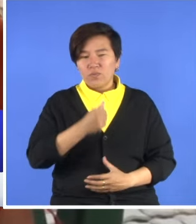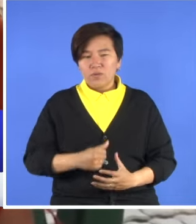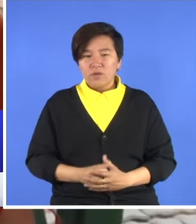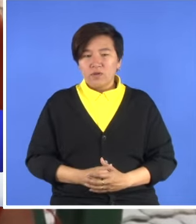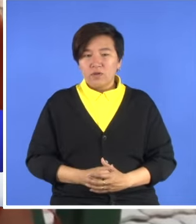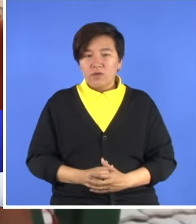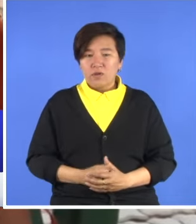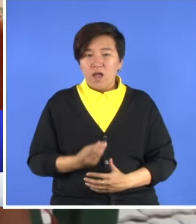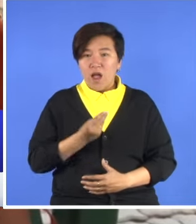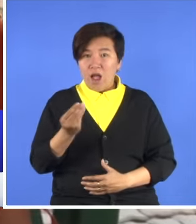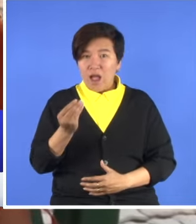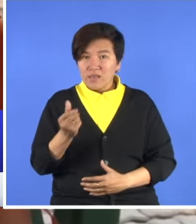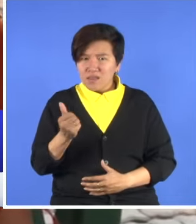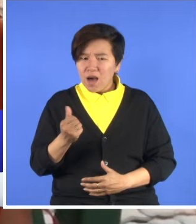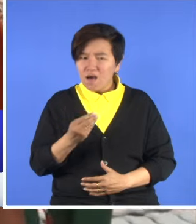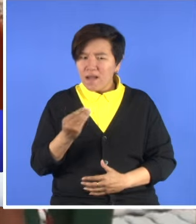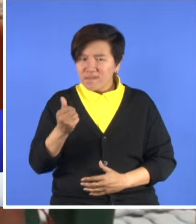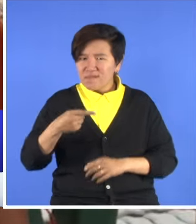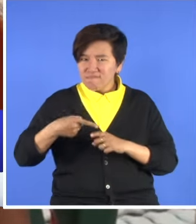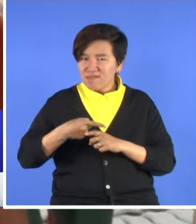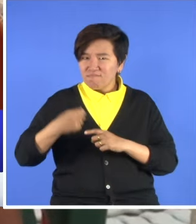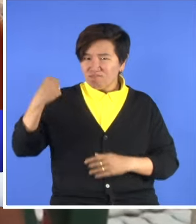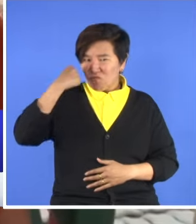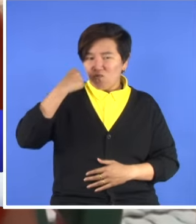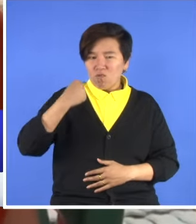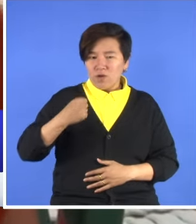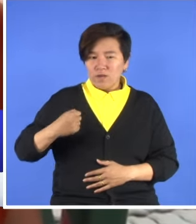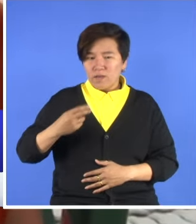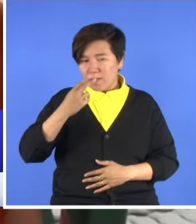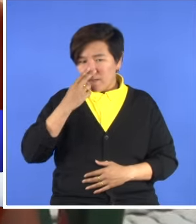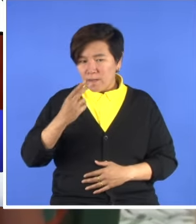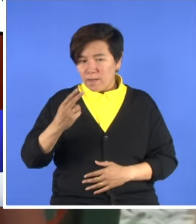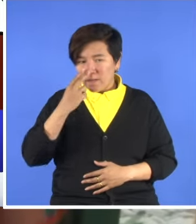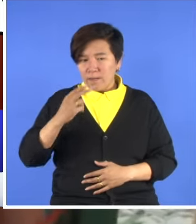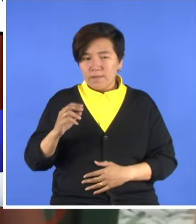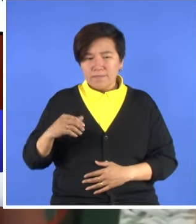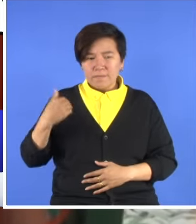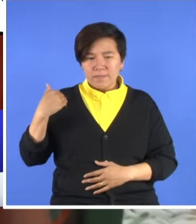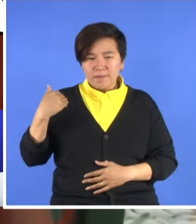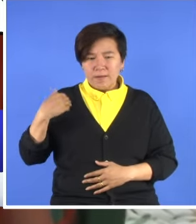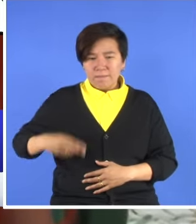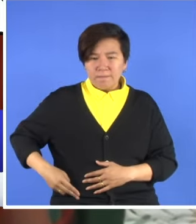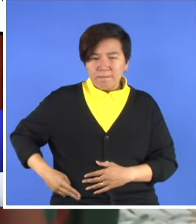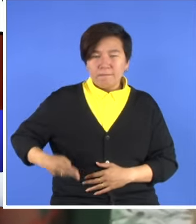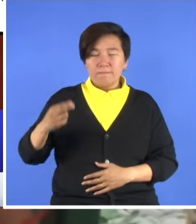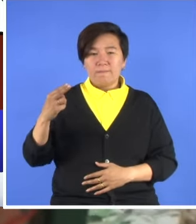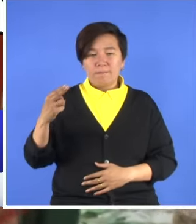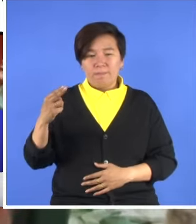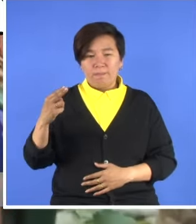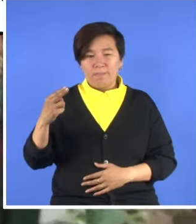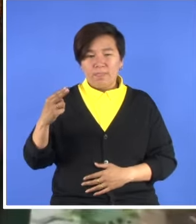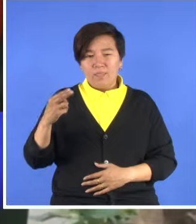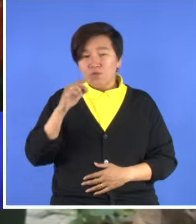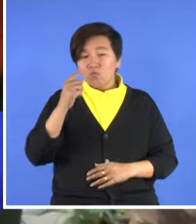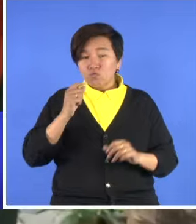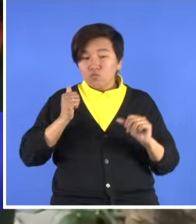บอกว่าจะให้ดีๆมั้ยว่ะอยากเก็บตัวมั้ยว่ะแล้วในตัวนี้เา้ามีอาวุธมั้ยที่เราดูมีครับชักออกมาเลยเหรอครับชักออกมาลักษณะไหนเราทำมือ